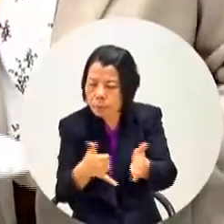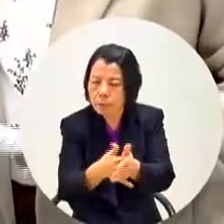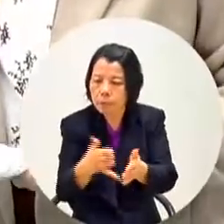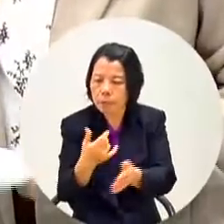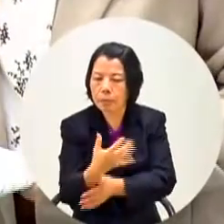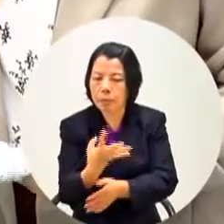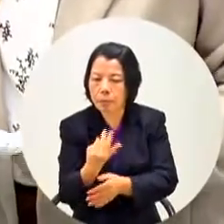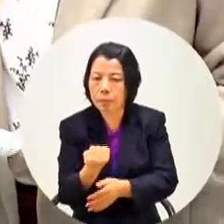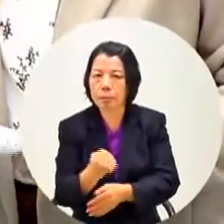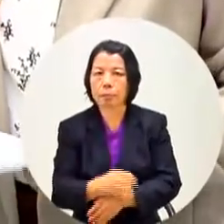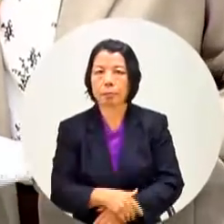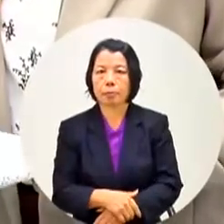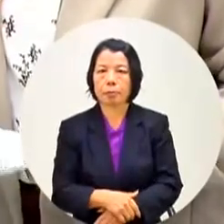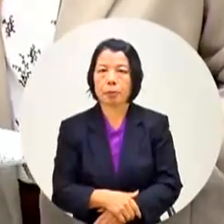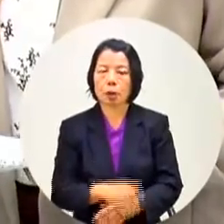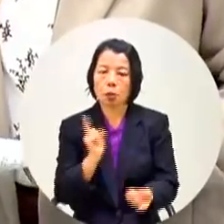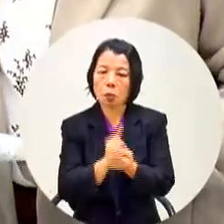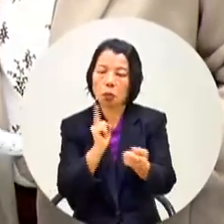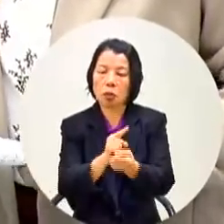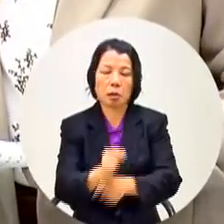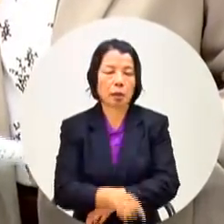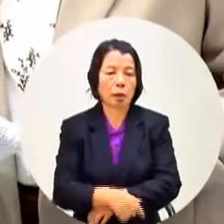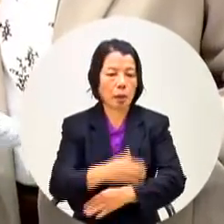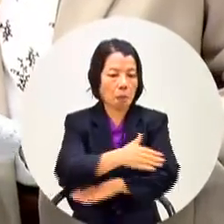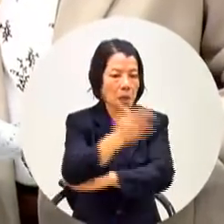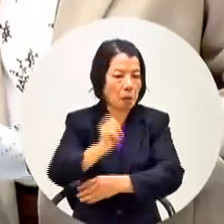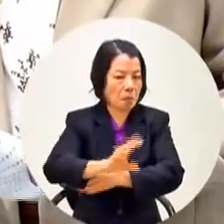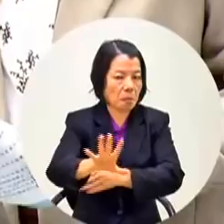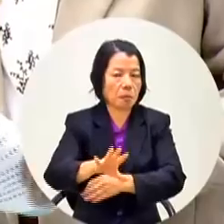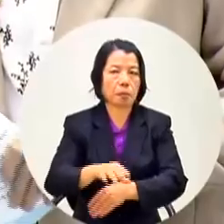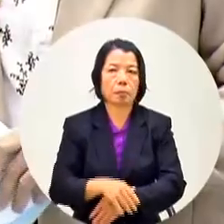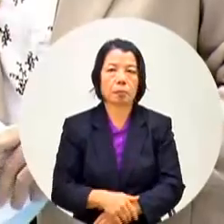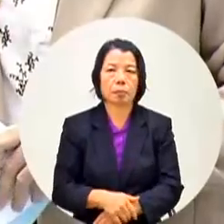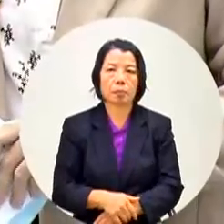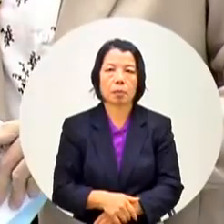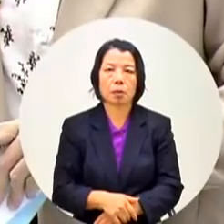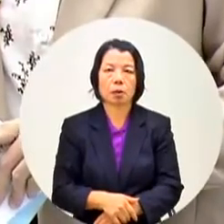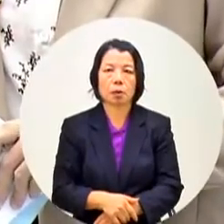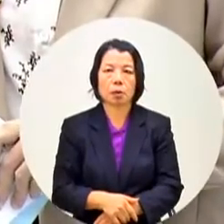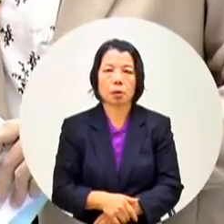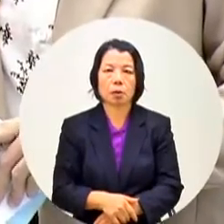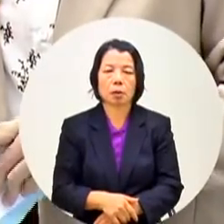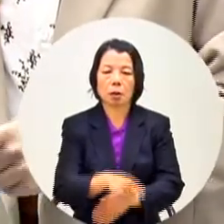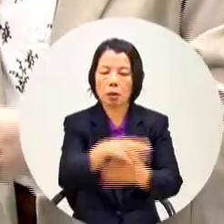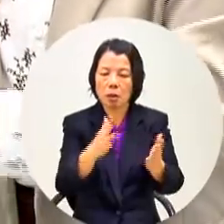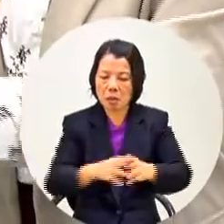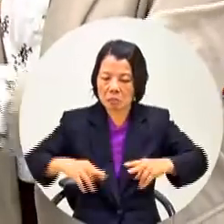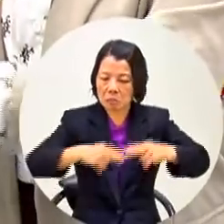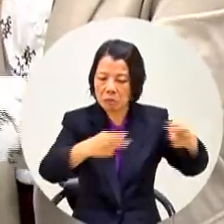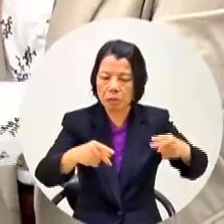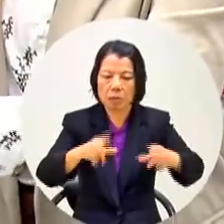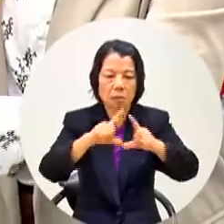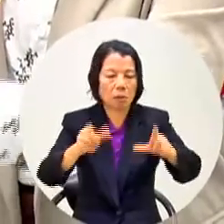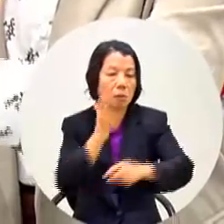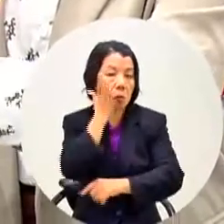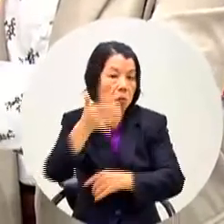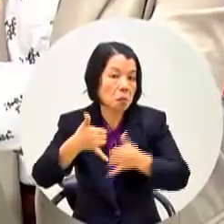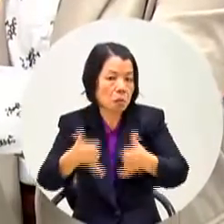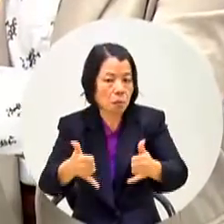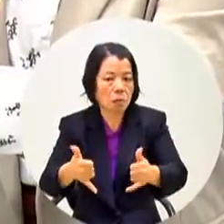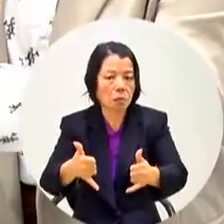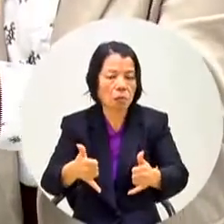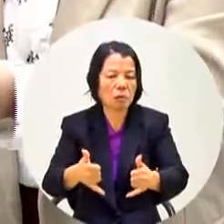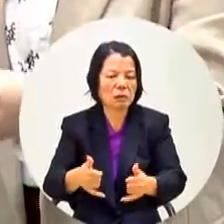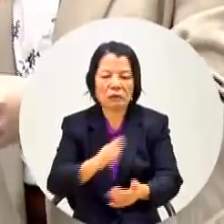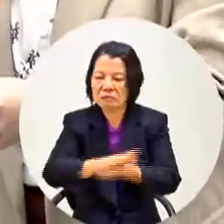们写的这个路线的话，我是觉得完全没有办法改善目前大顺路的问题。好，然后想要问一下，目